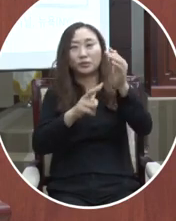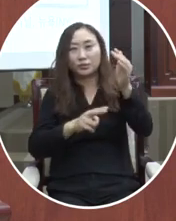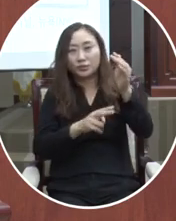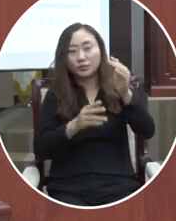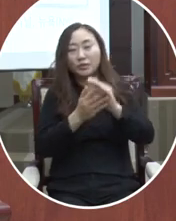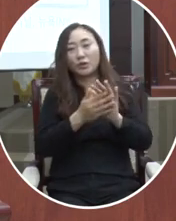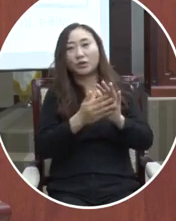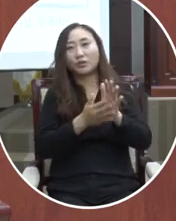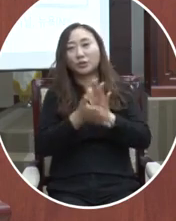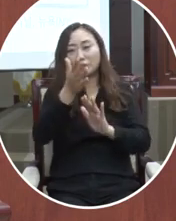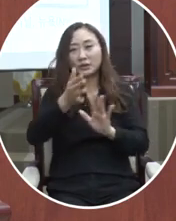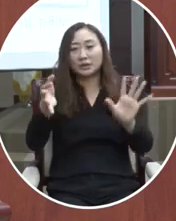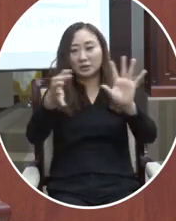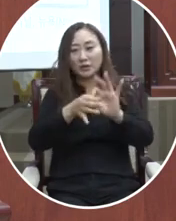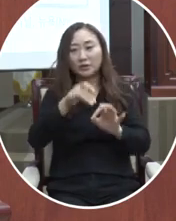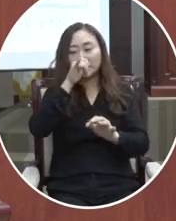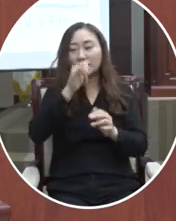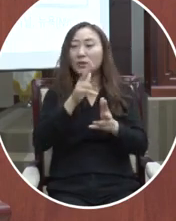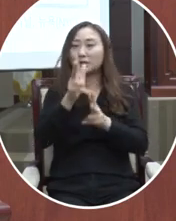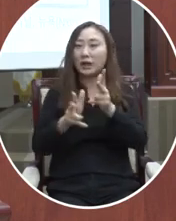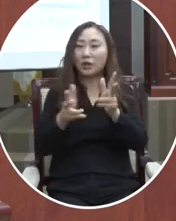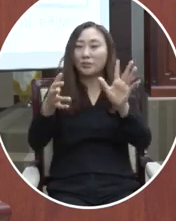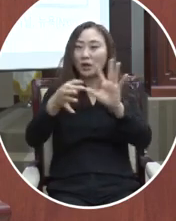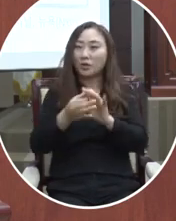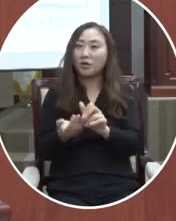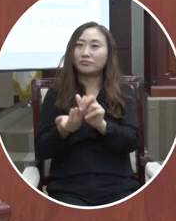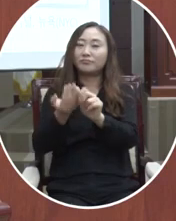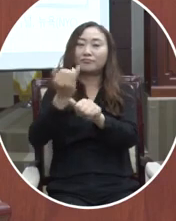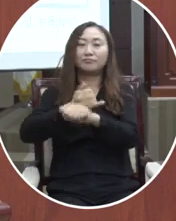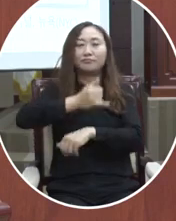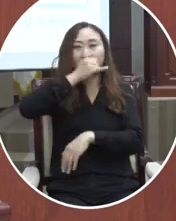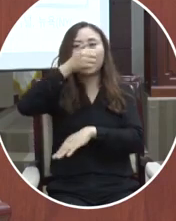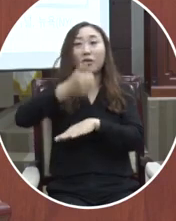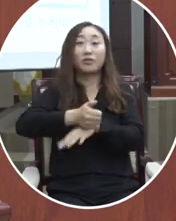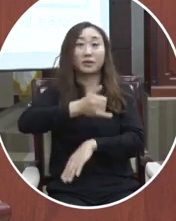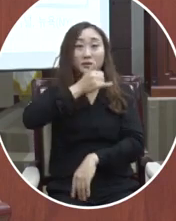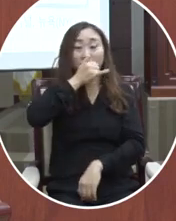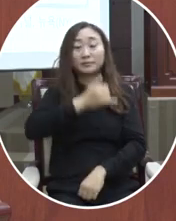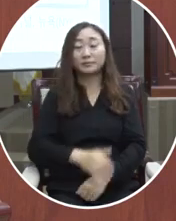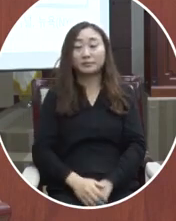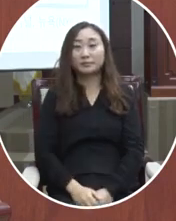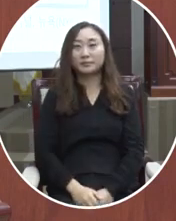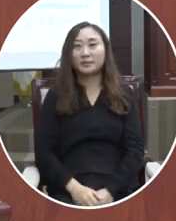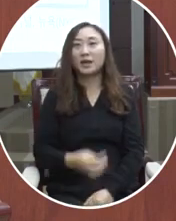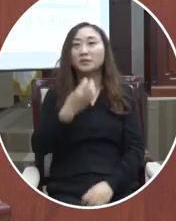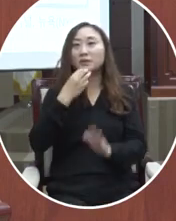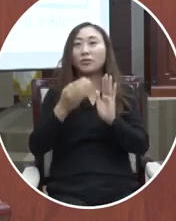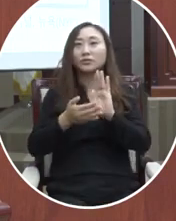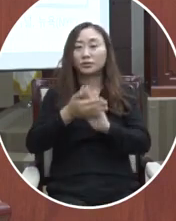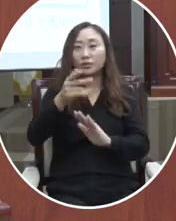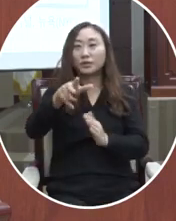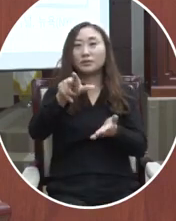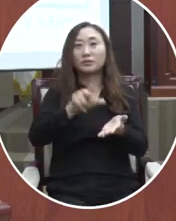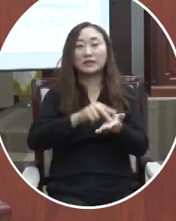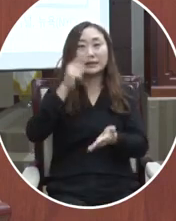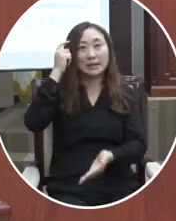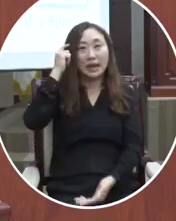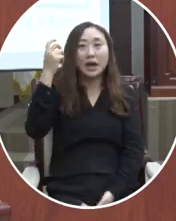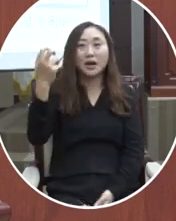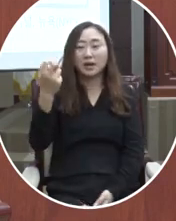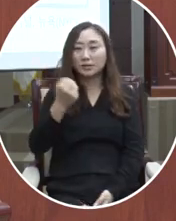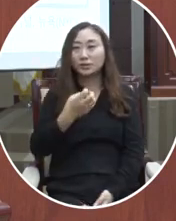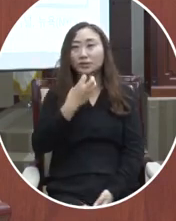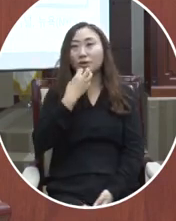연결하고 상부를 산업 경제의 거점으로 육성한 성과를 가지고 있습니다. 서울시도 이러한 문제점을